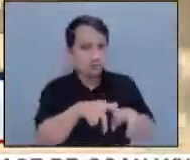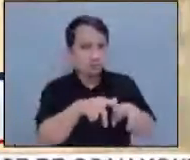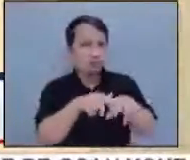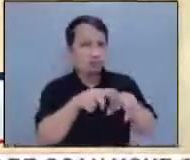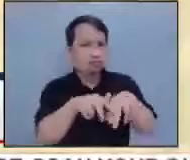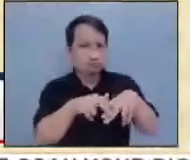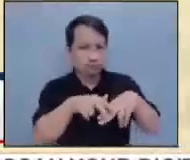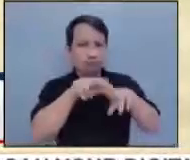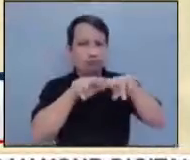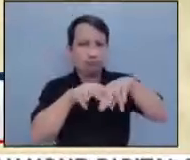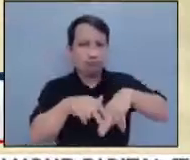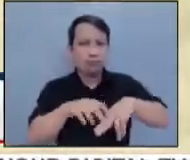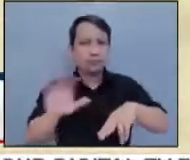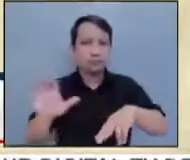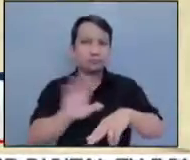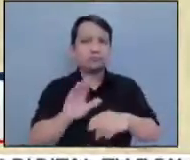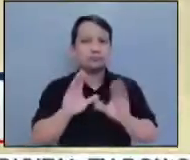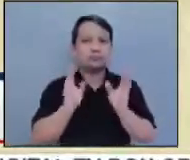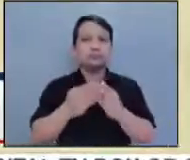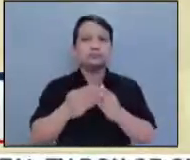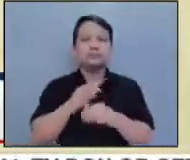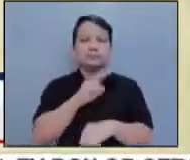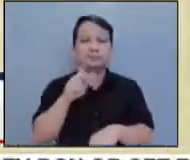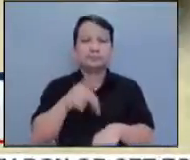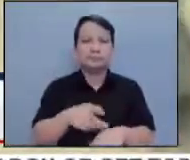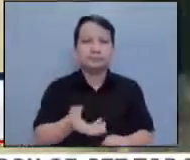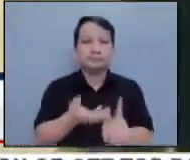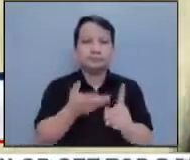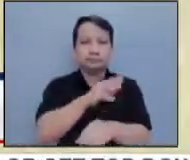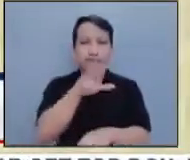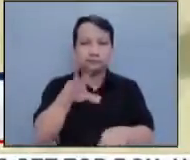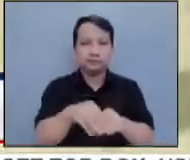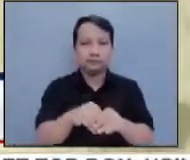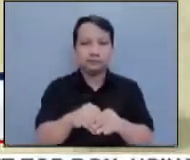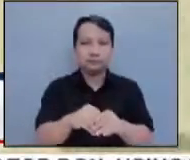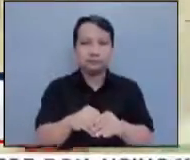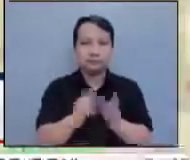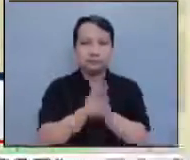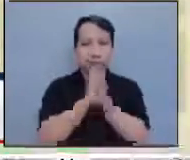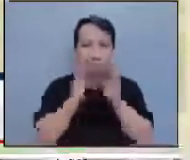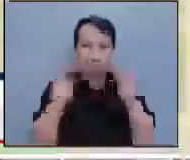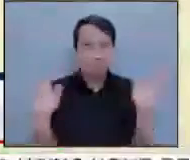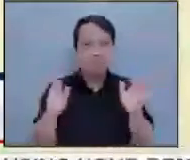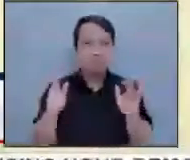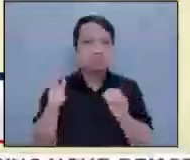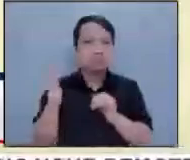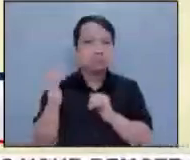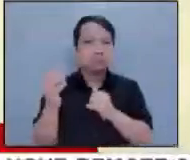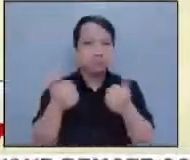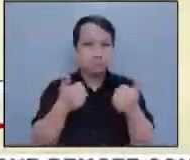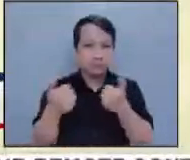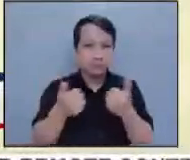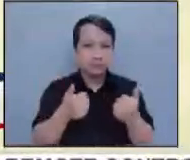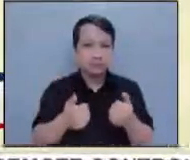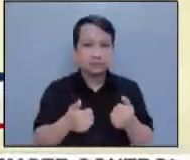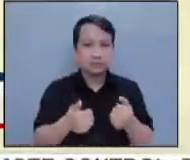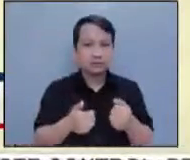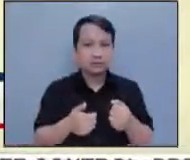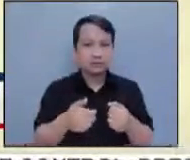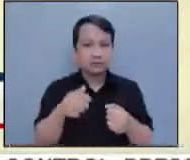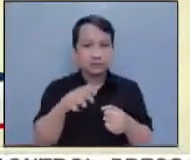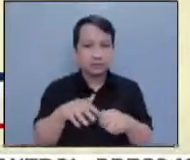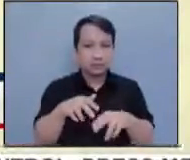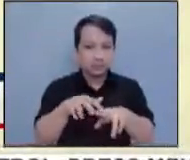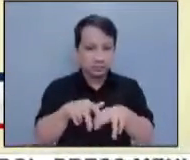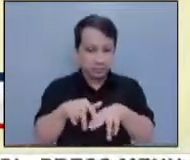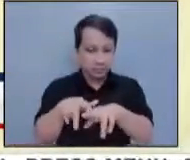siya ngayon ng Vans Philippines para mapasama si Kevin sa malaking competition. Ang skateboarding po ay para sa lahat. Hindi lang